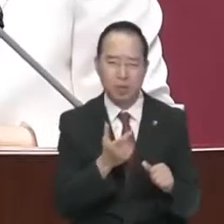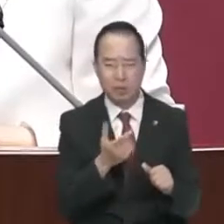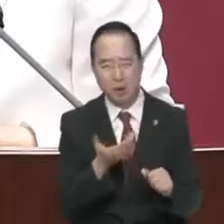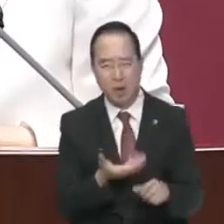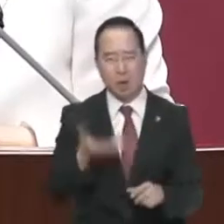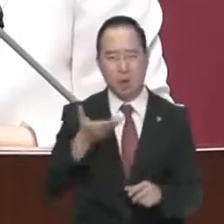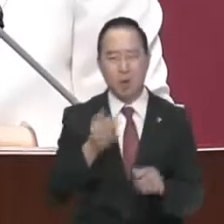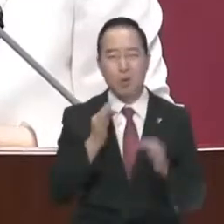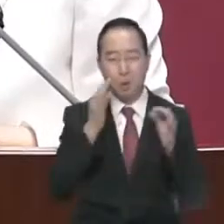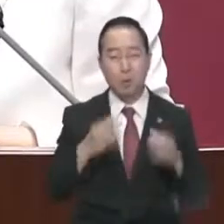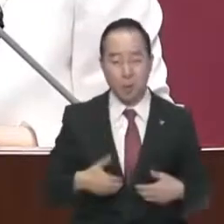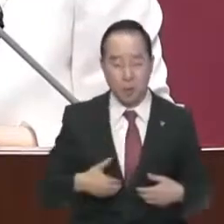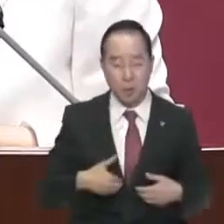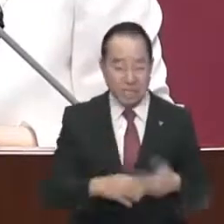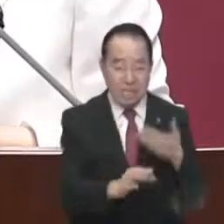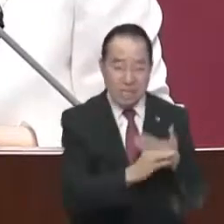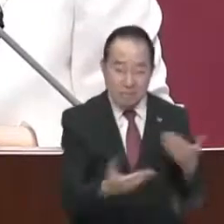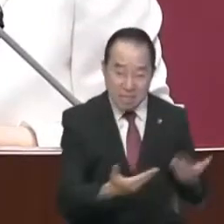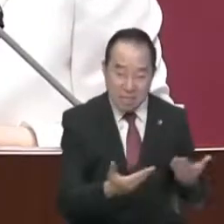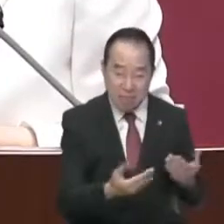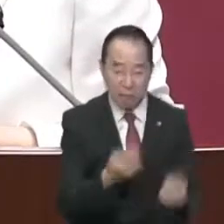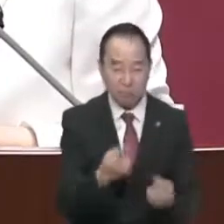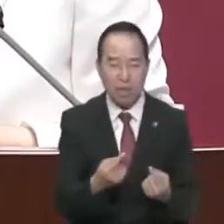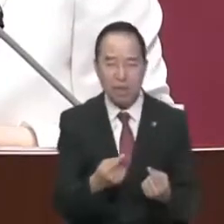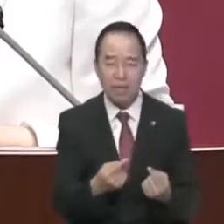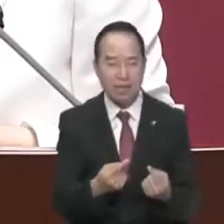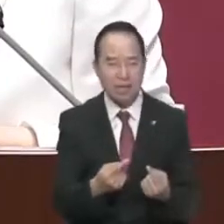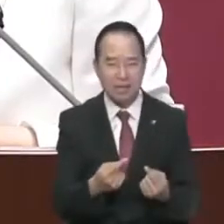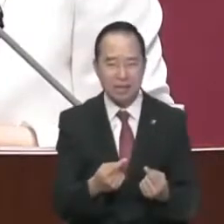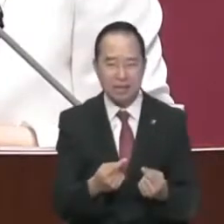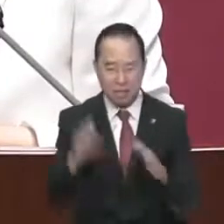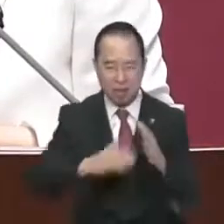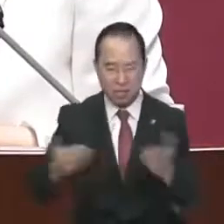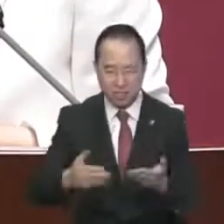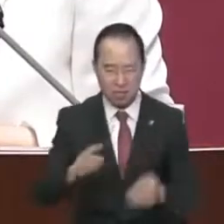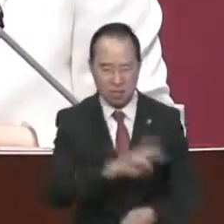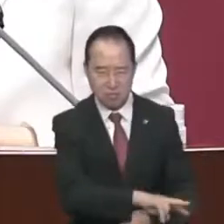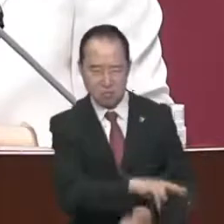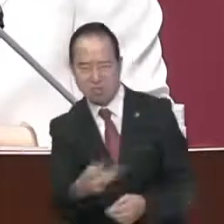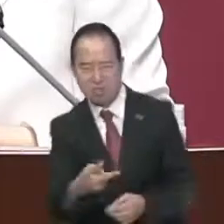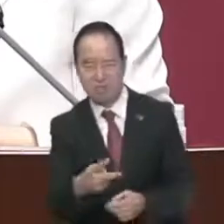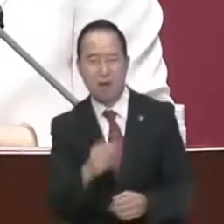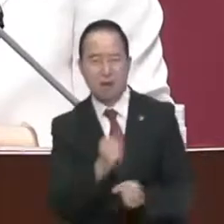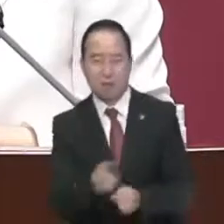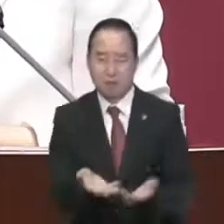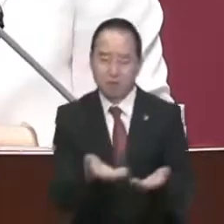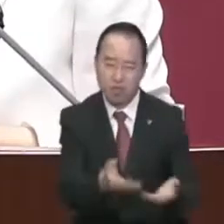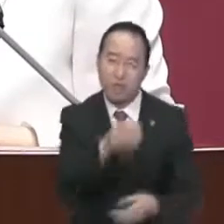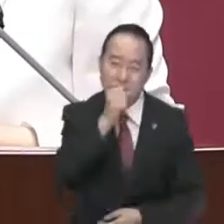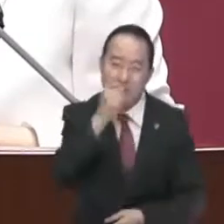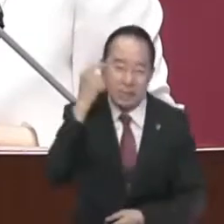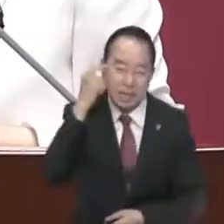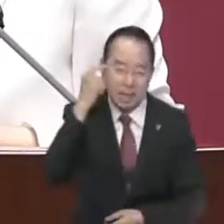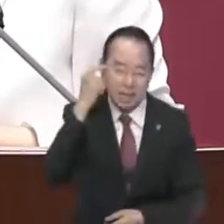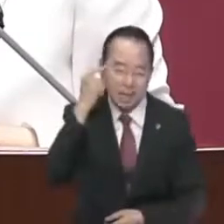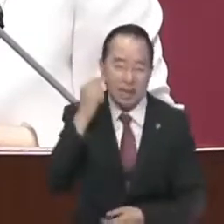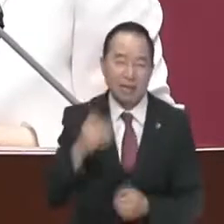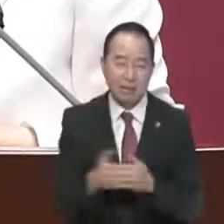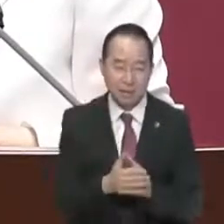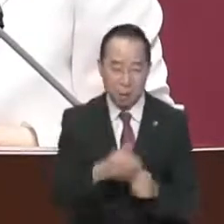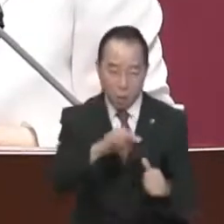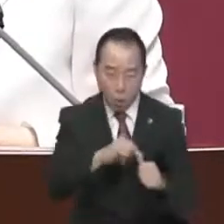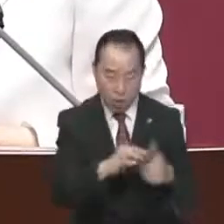그것은 비정규직보다는 정규직화하는 것이 바람직한 길이다 해서 고용의 질을 높이는